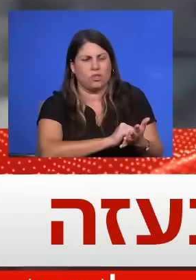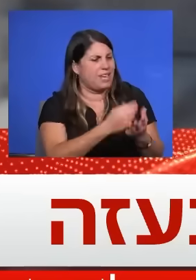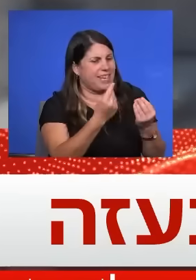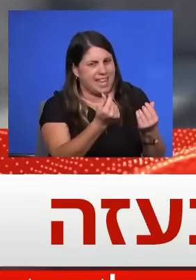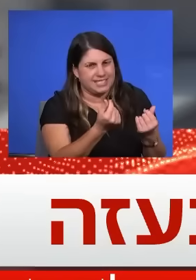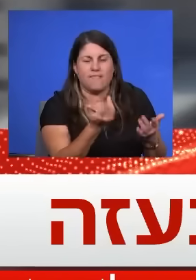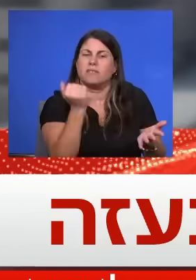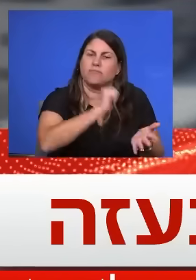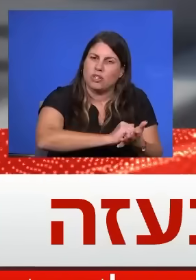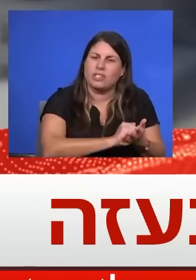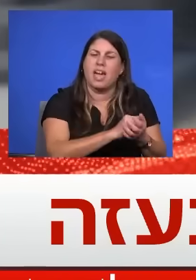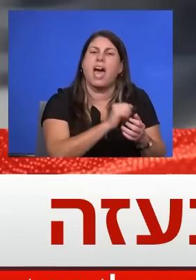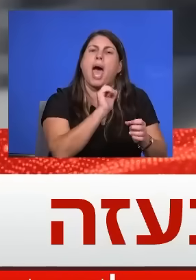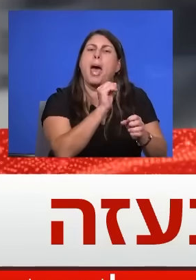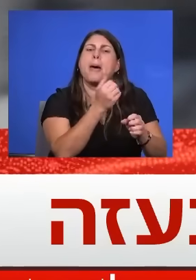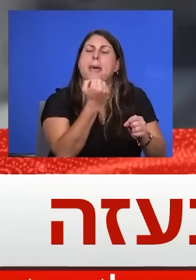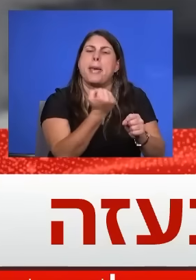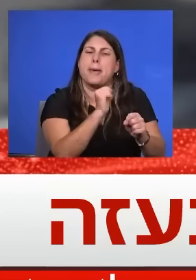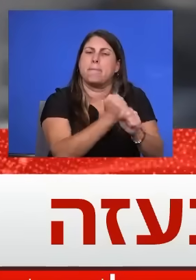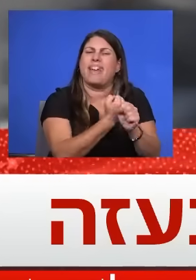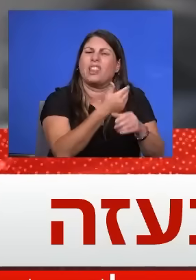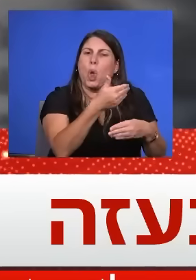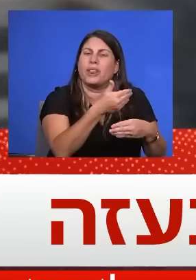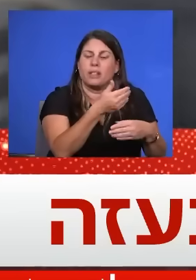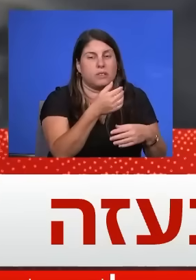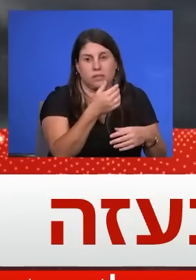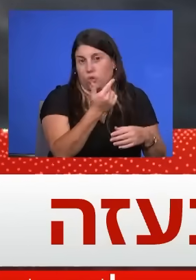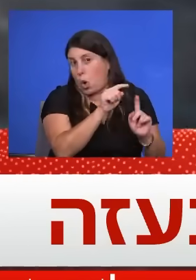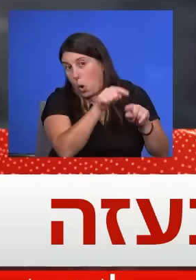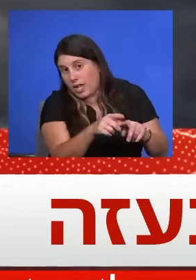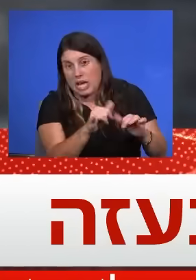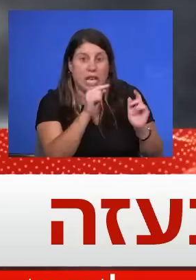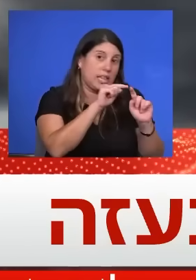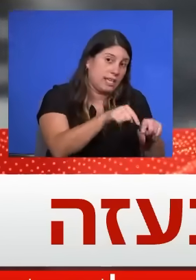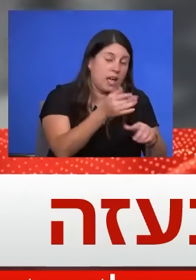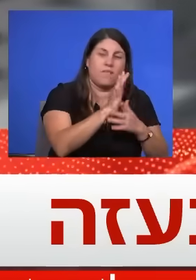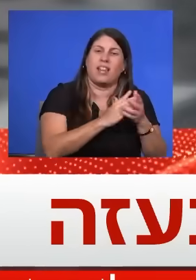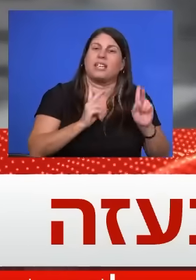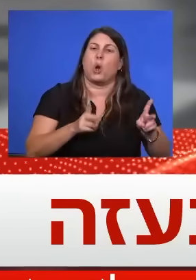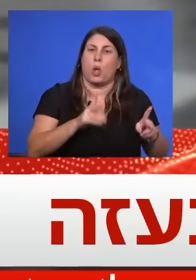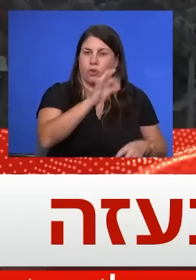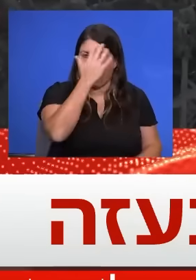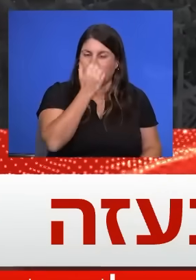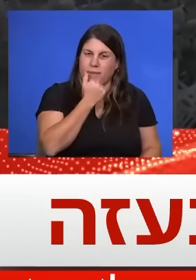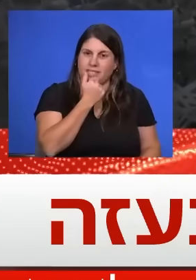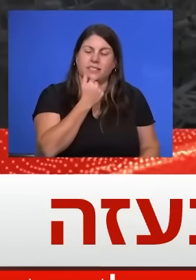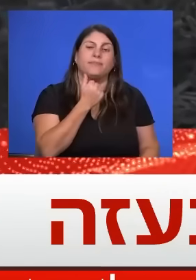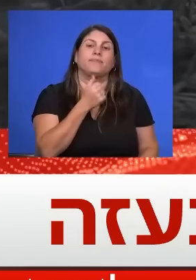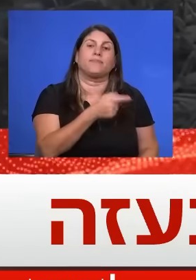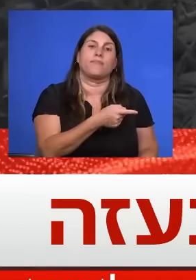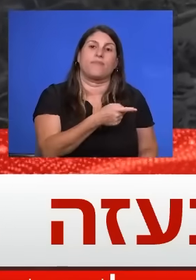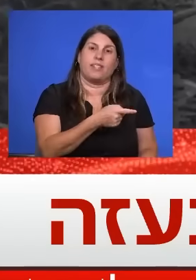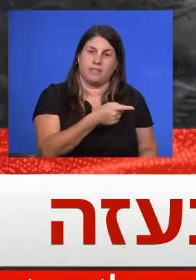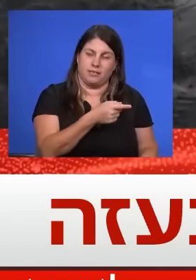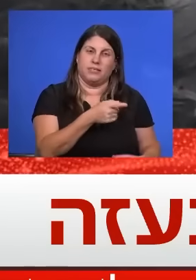לא הגיע, כן הגיע, ולמעשה חלק ניכר מהיכולות של החמאס היכולות הללו נעות בתוך